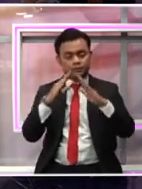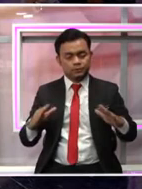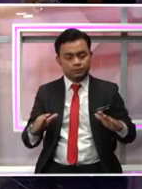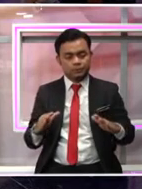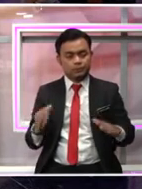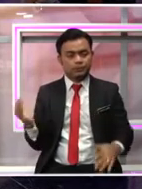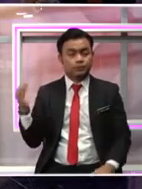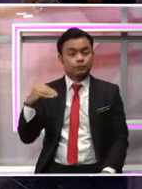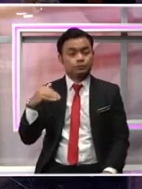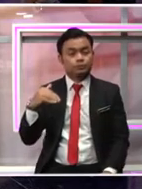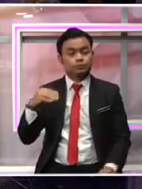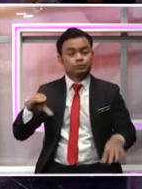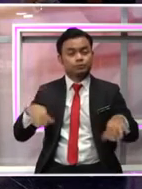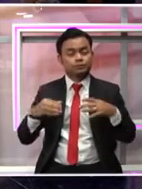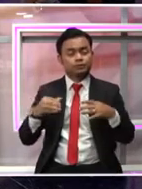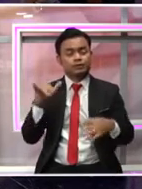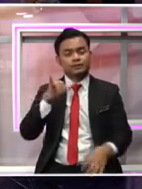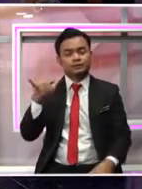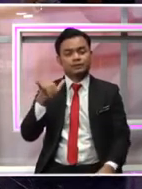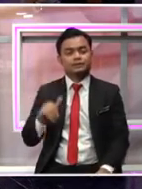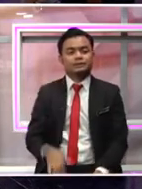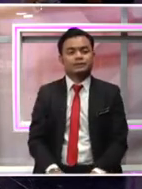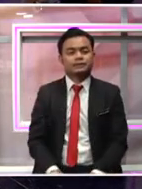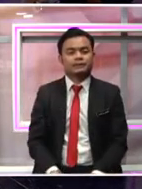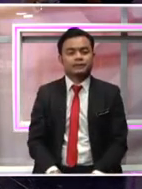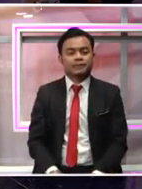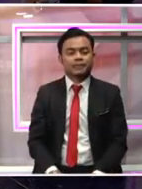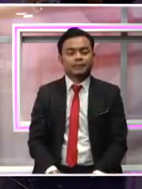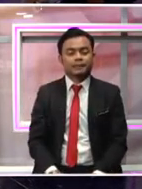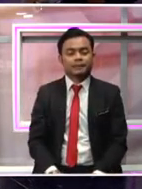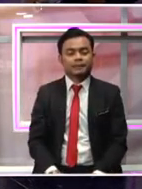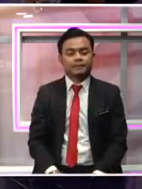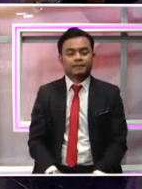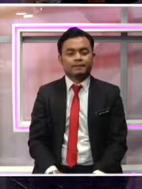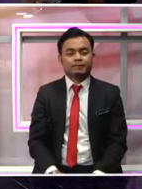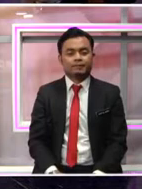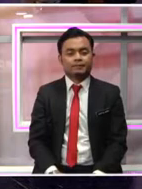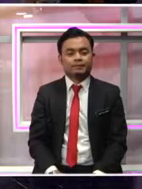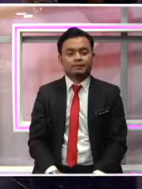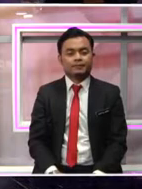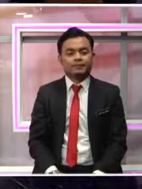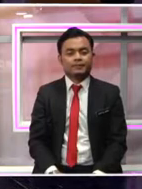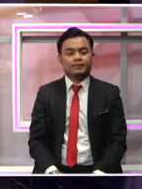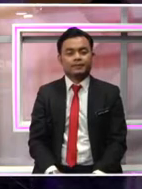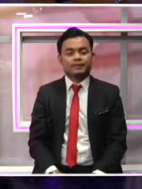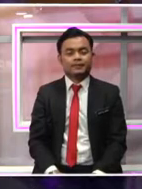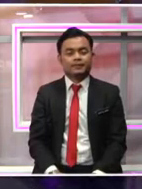hisab oleh iye semua boleh nampaknya Oke band isabelita izinkan boleh